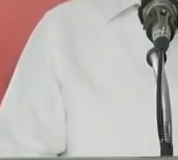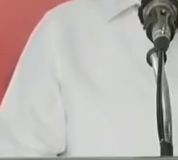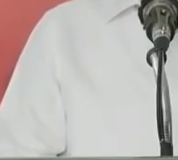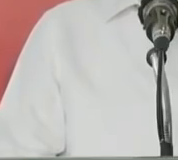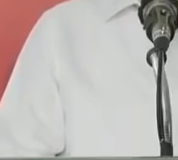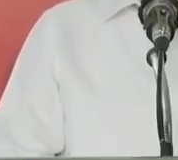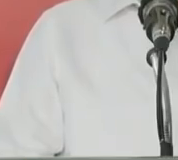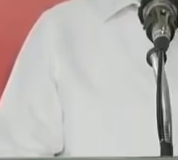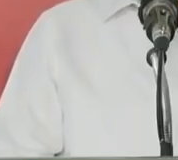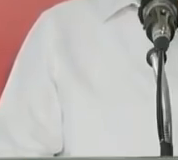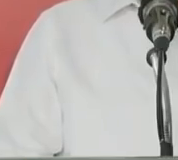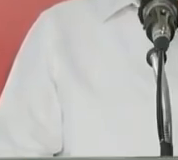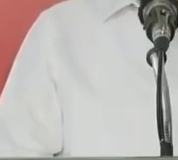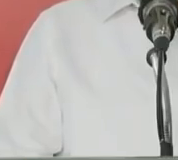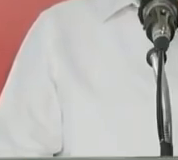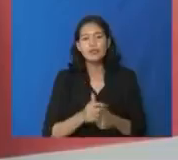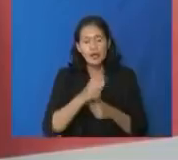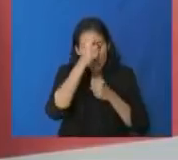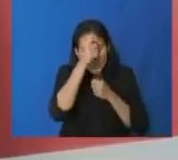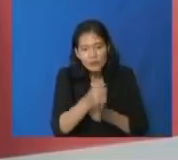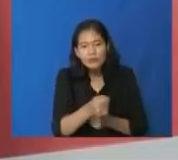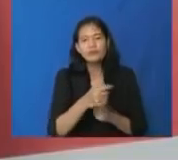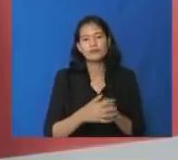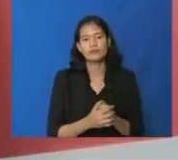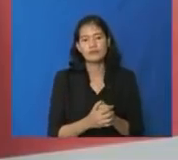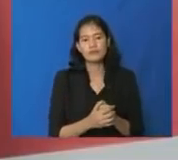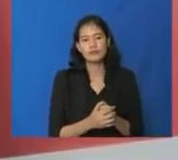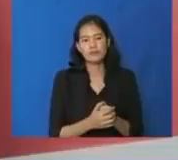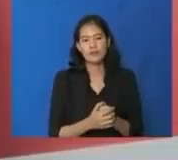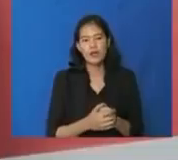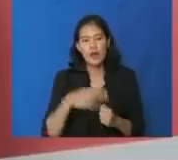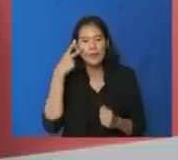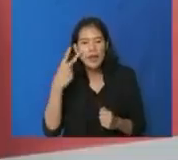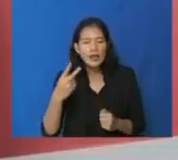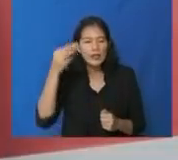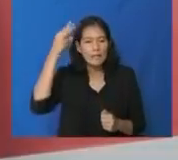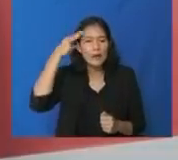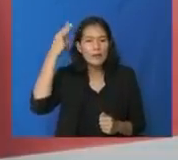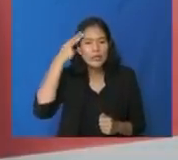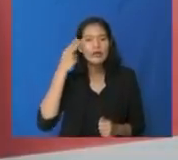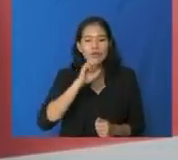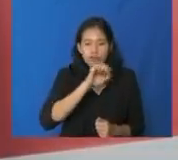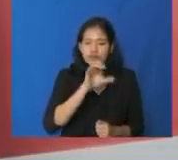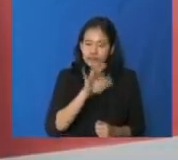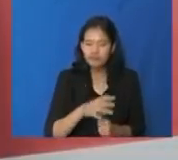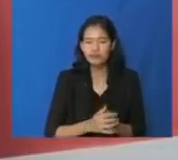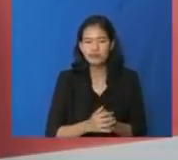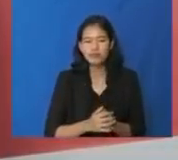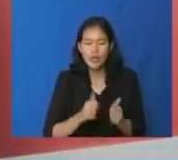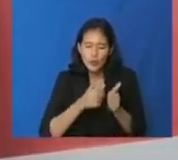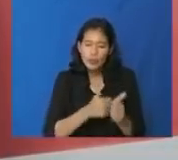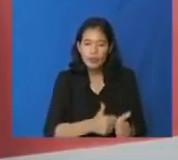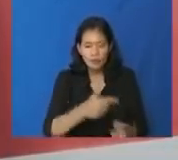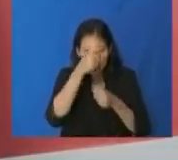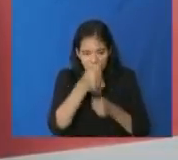supaya mentaati seruan-seruan pemerintah Hai Apalagi sudah